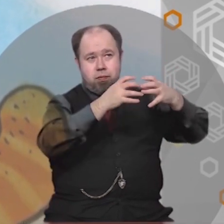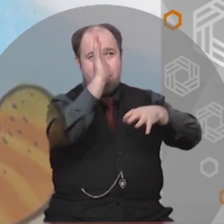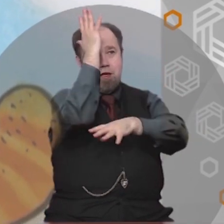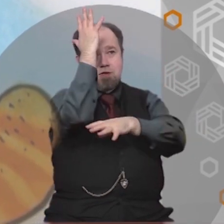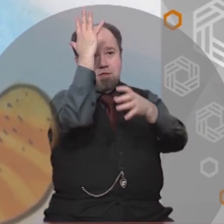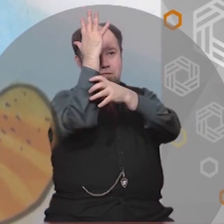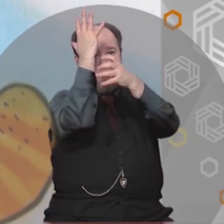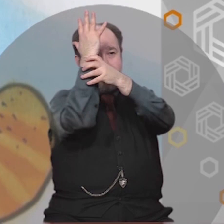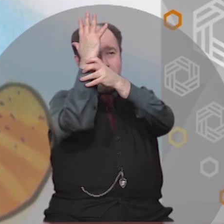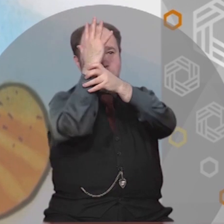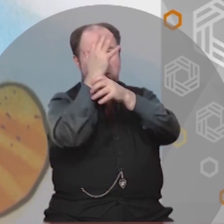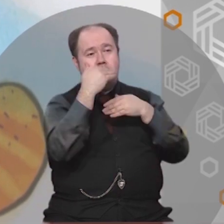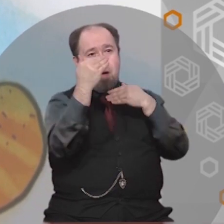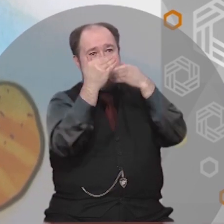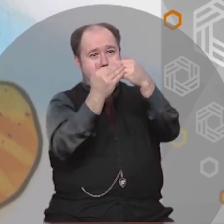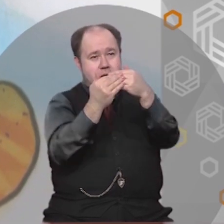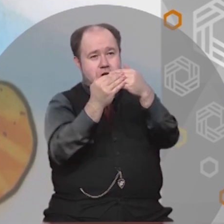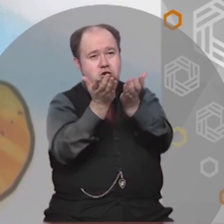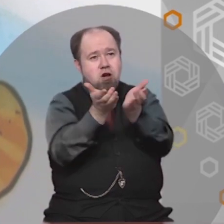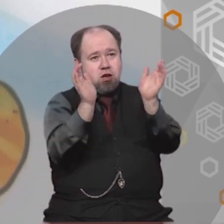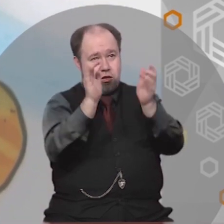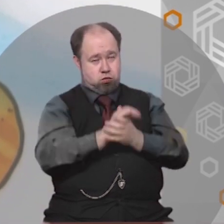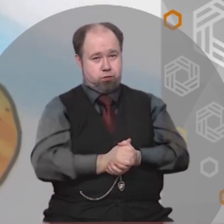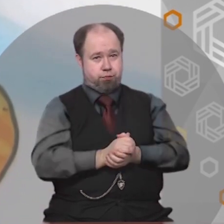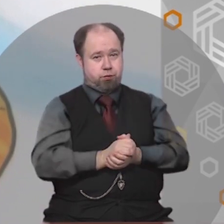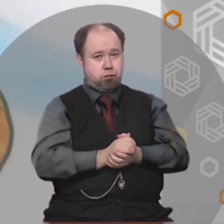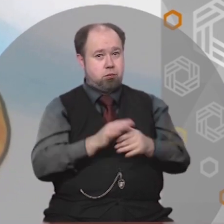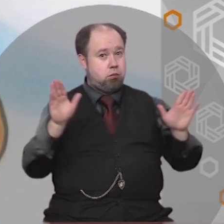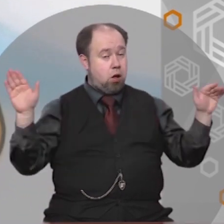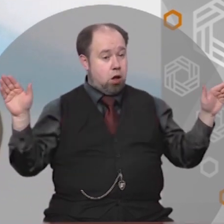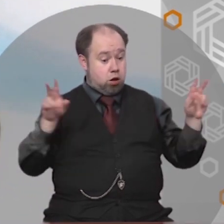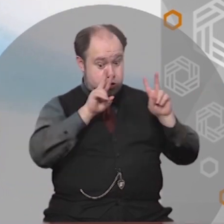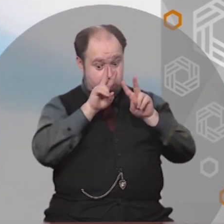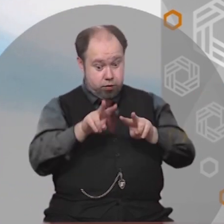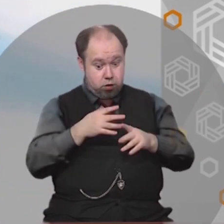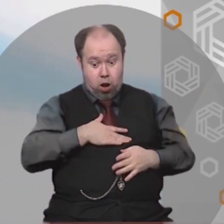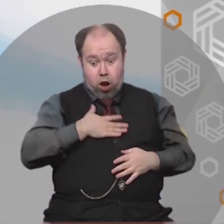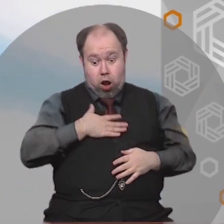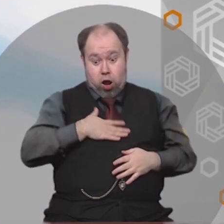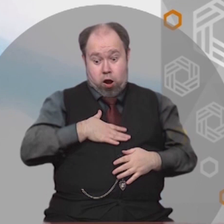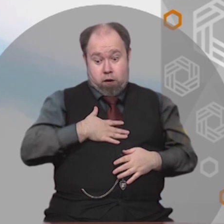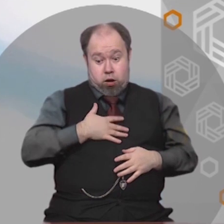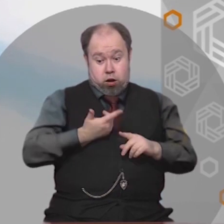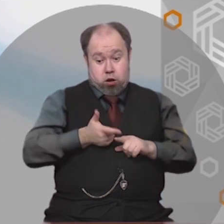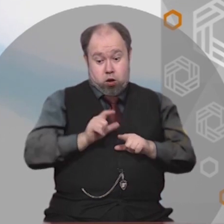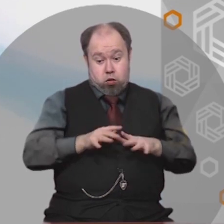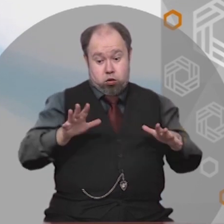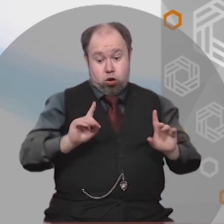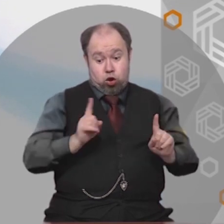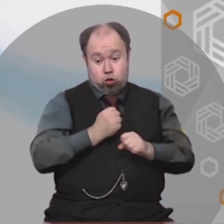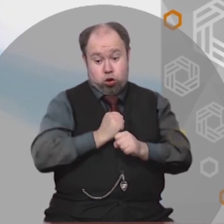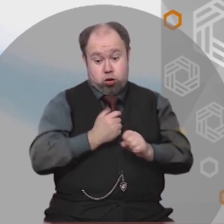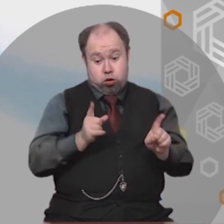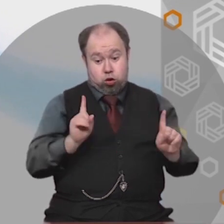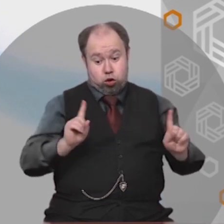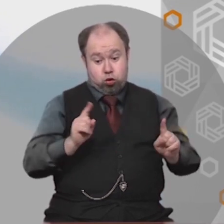на дерево, чтобы поближе подобраться к гнезду. Ласточки, заметив это, заволновались еще больше. Что же